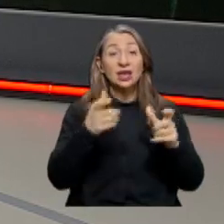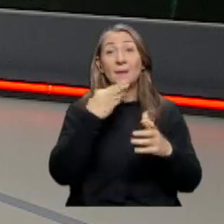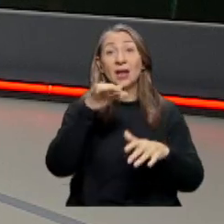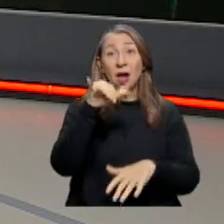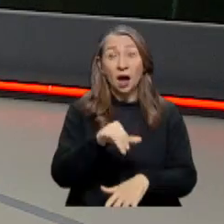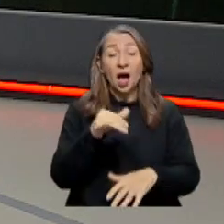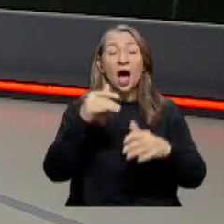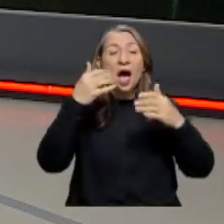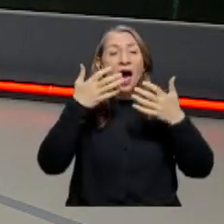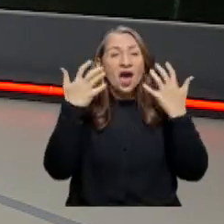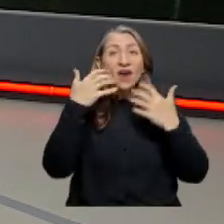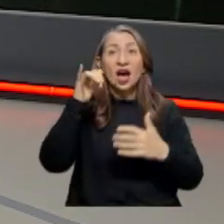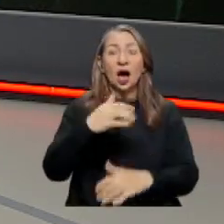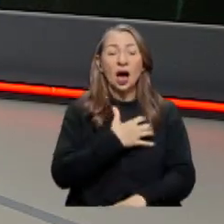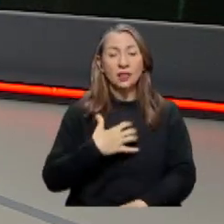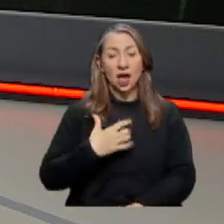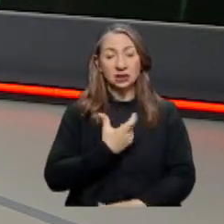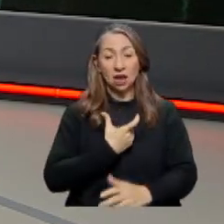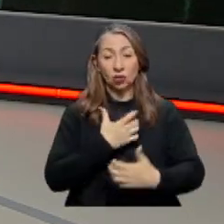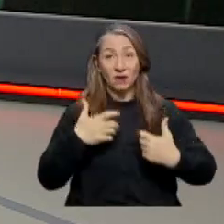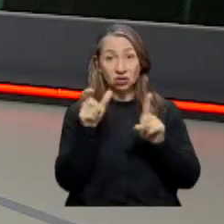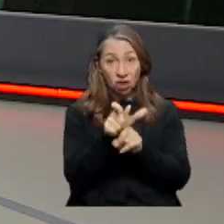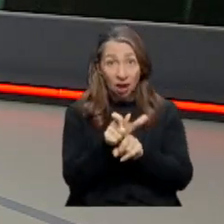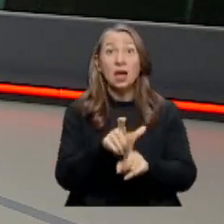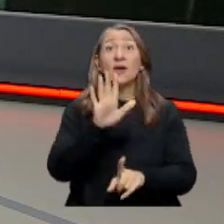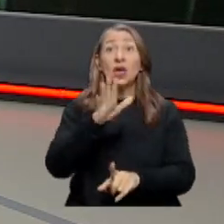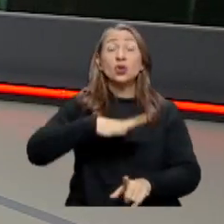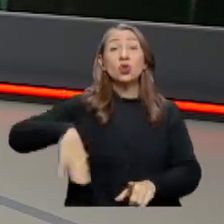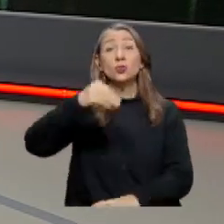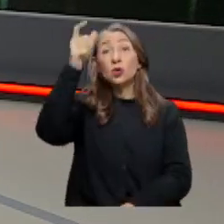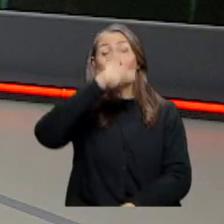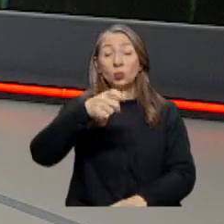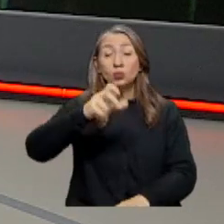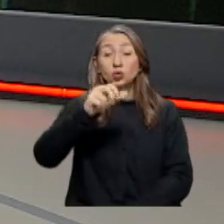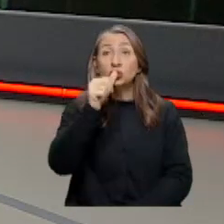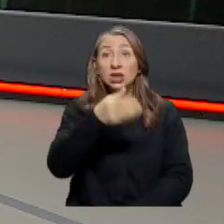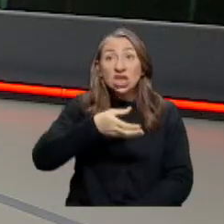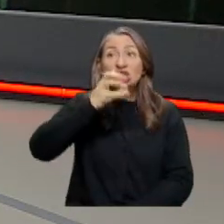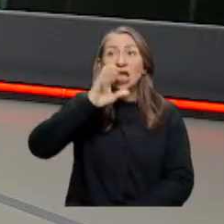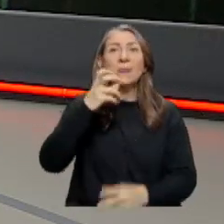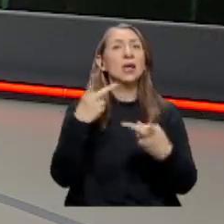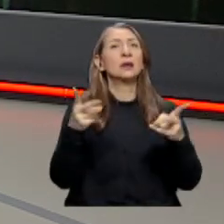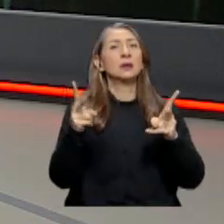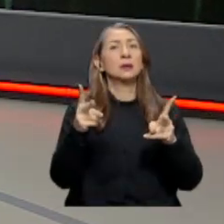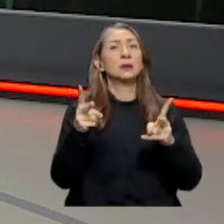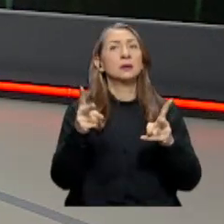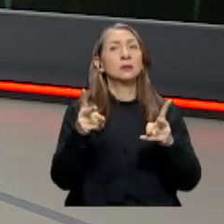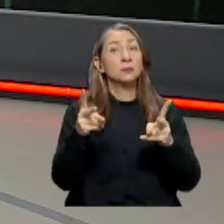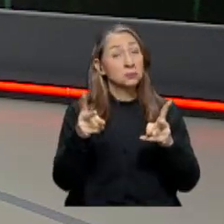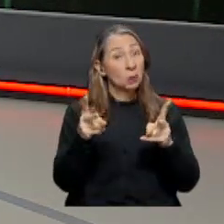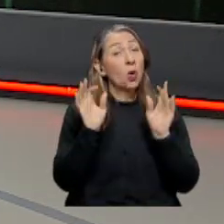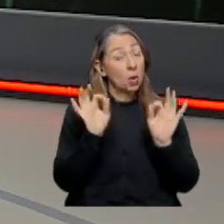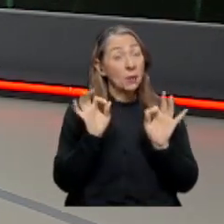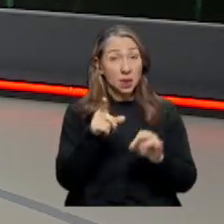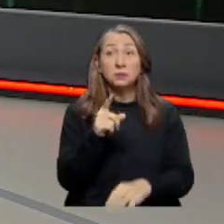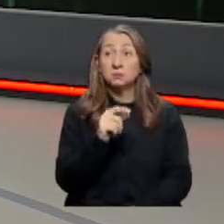hakkı, hayvan haklarına anayasal güvence ve tüm Türkiye'de musluk suyunun içilebilir hale getirilmesi.